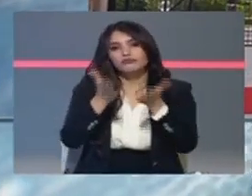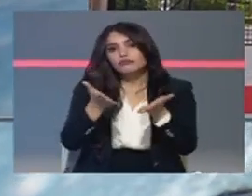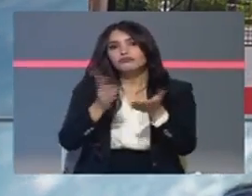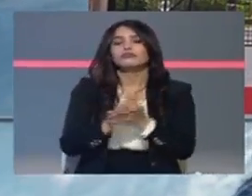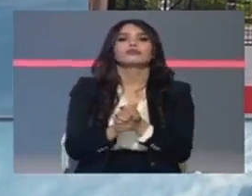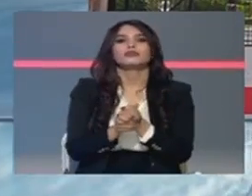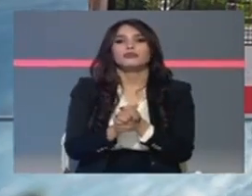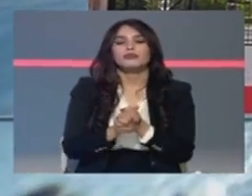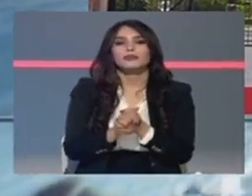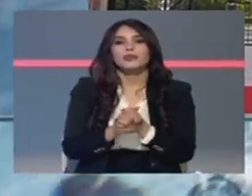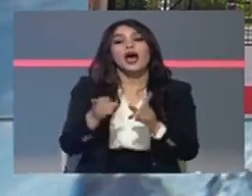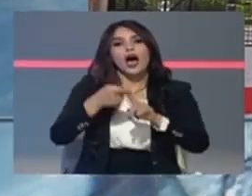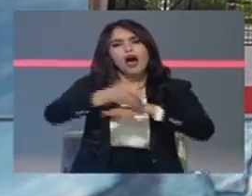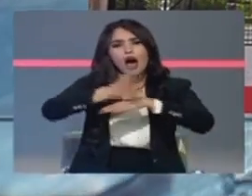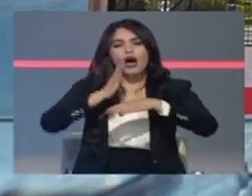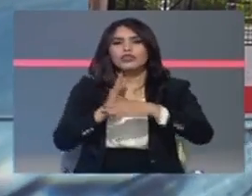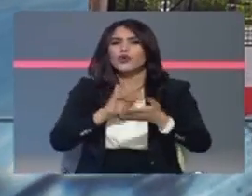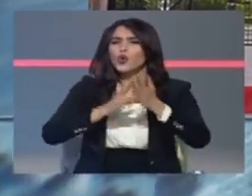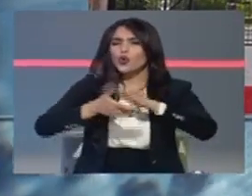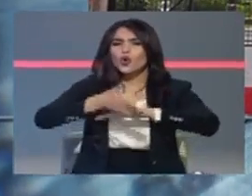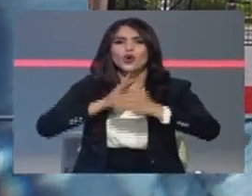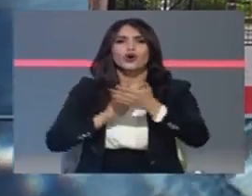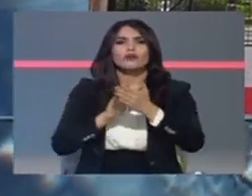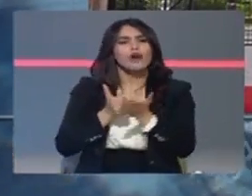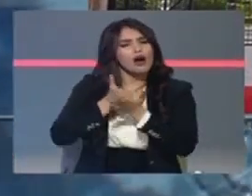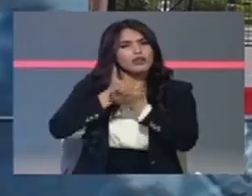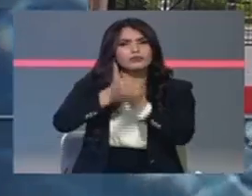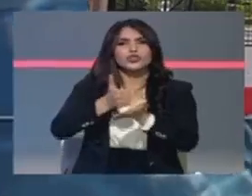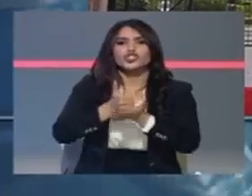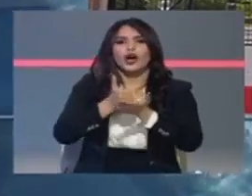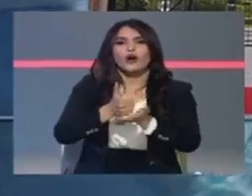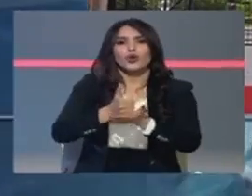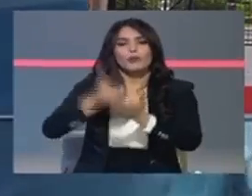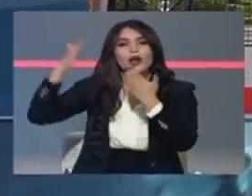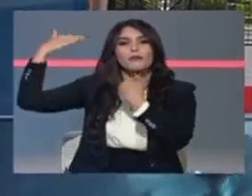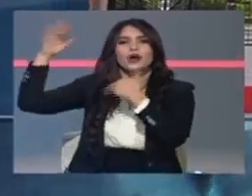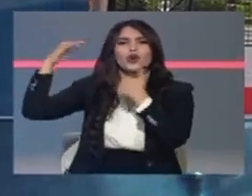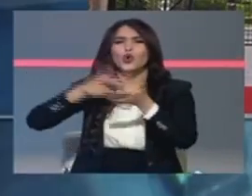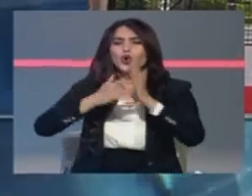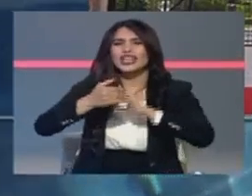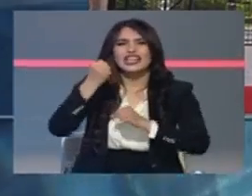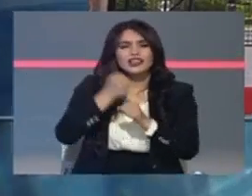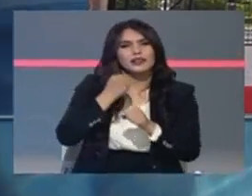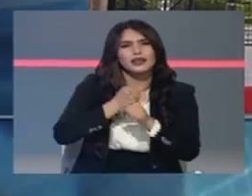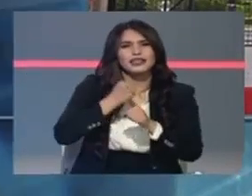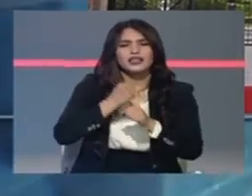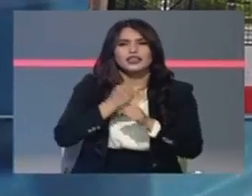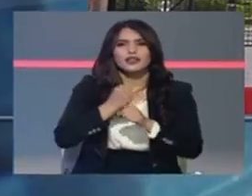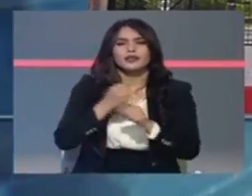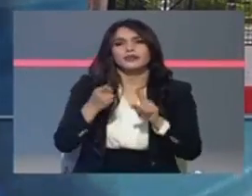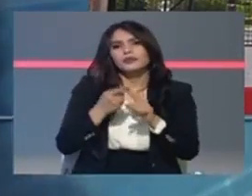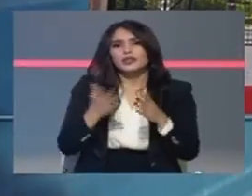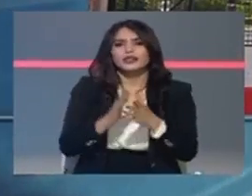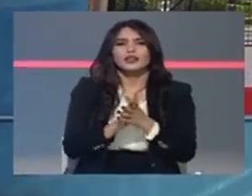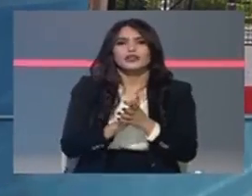كيش يقولوا حاضرين ومجندين، كل بعثاتنا موجودة في الخارج وتخدم في شكل ديسالير دو كريز،